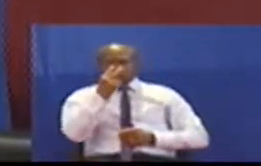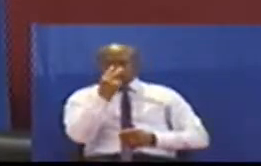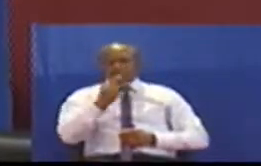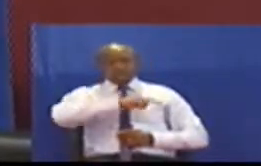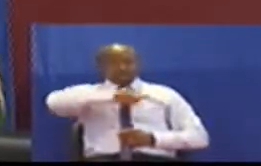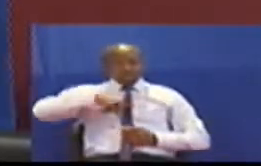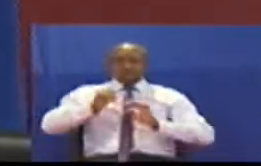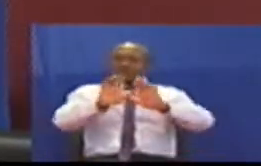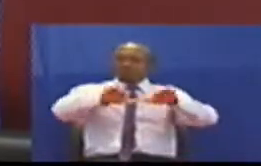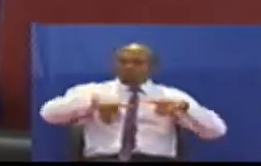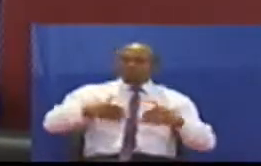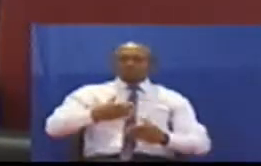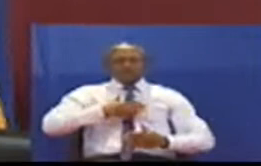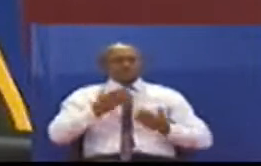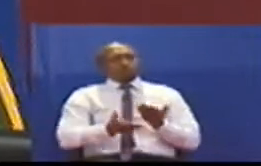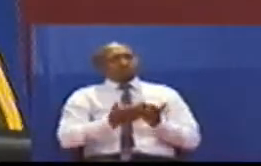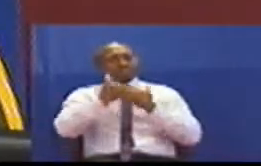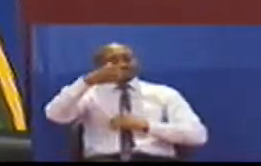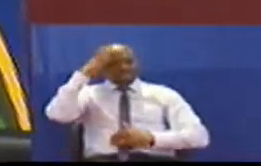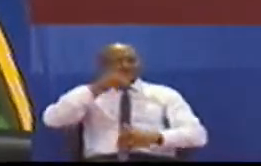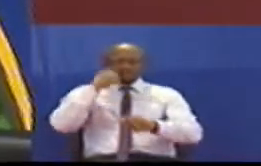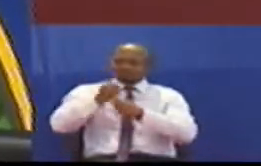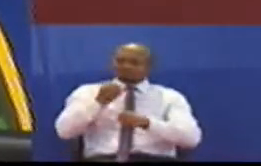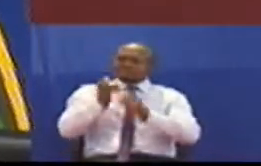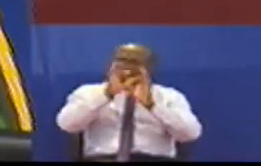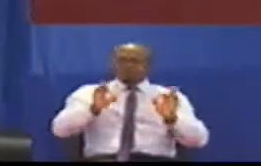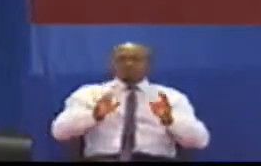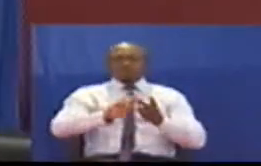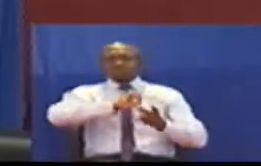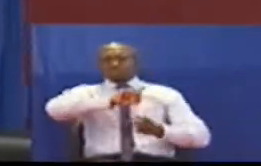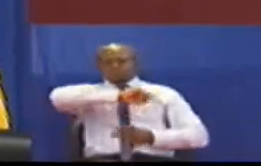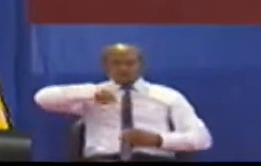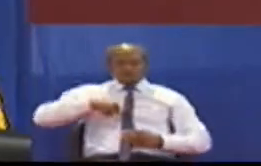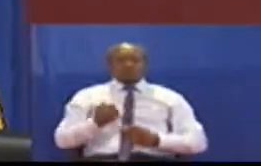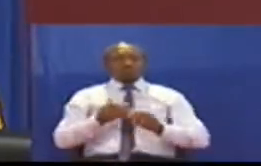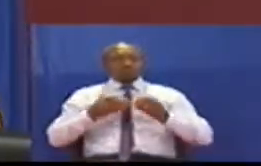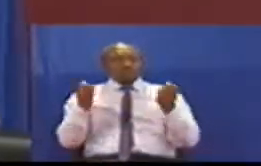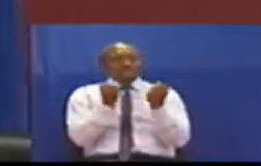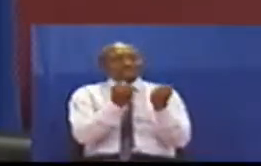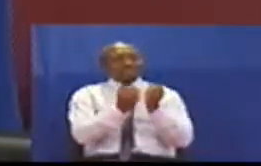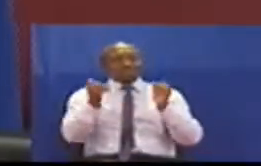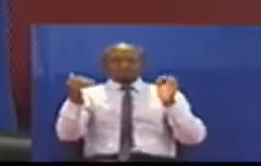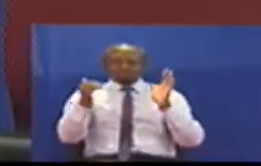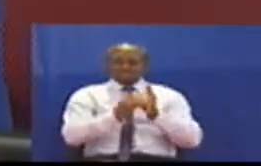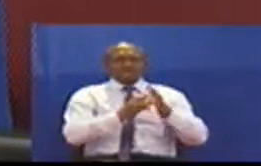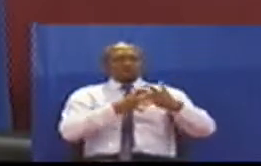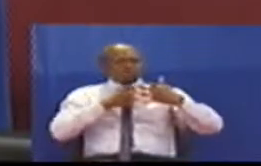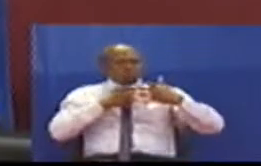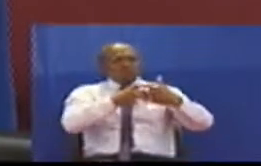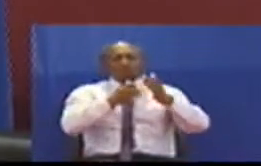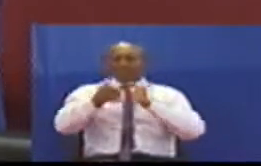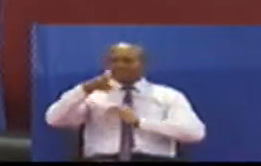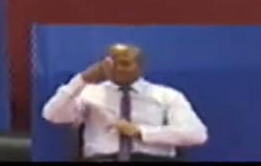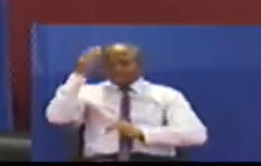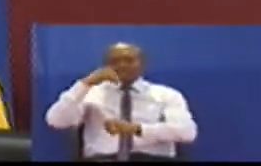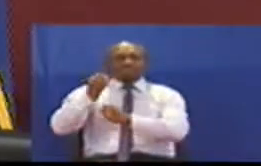bunge tu facilitate serikali kufanya kazi yake, na sio kwamba sisi tuwe tumetunga kitu cha kukamata serikali